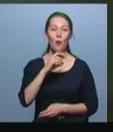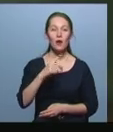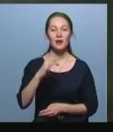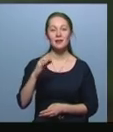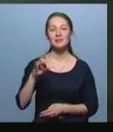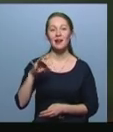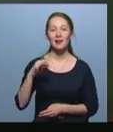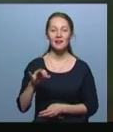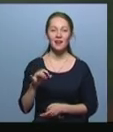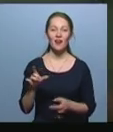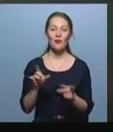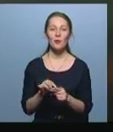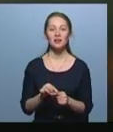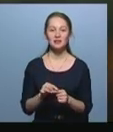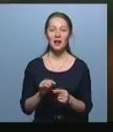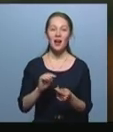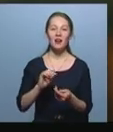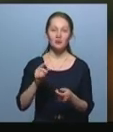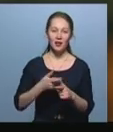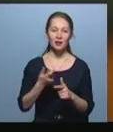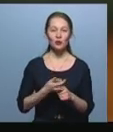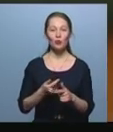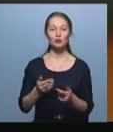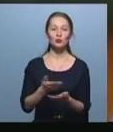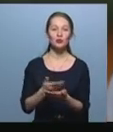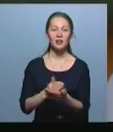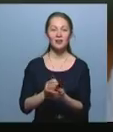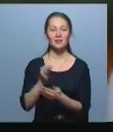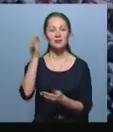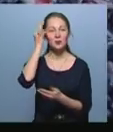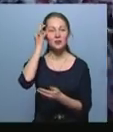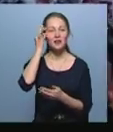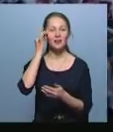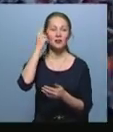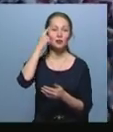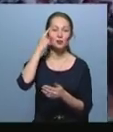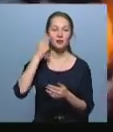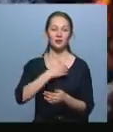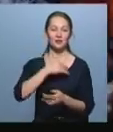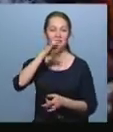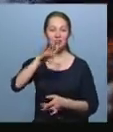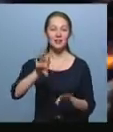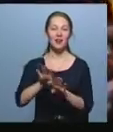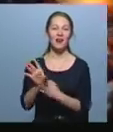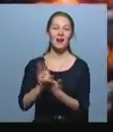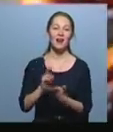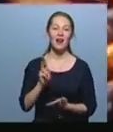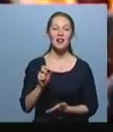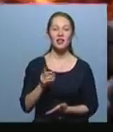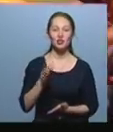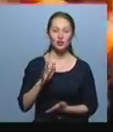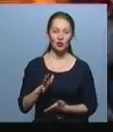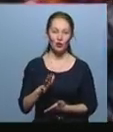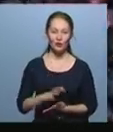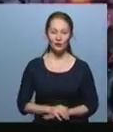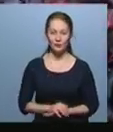Сергей Цевма, пекут картошку и мечтают о том, чтобы стать знаменитыми, как Калашников. А на кого еще равняться двум сорванцам из маленького села